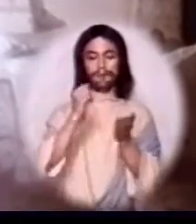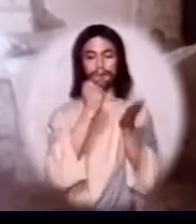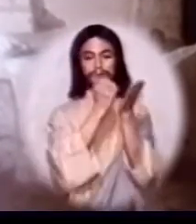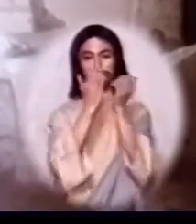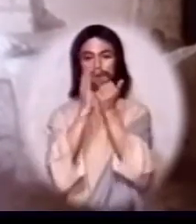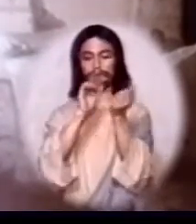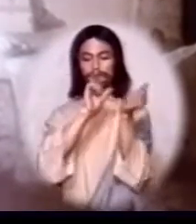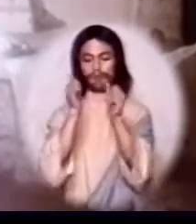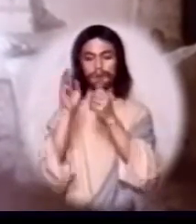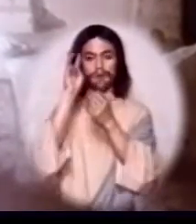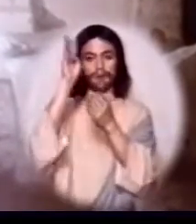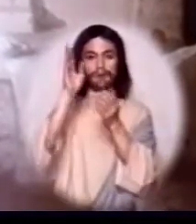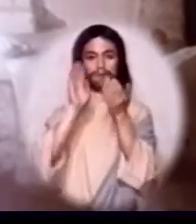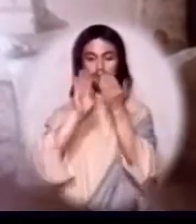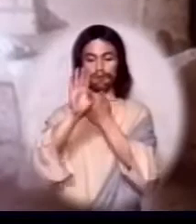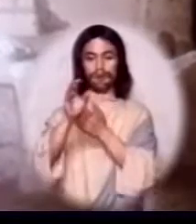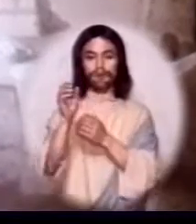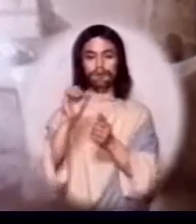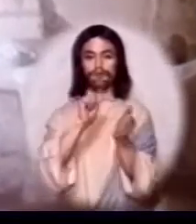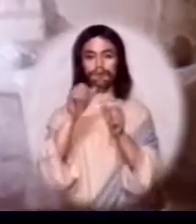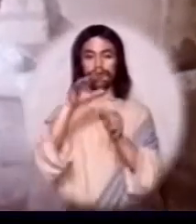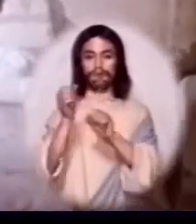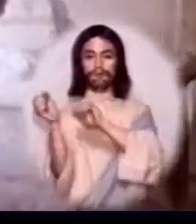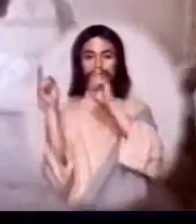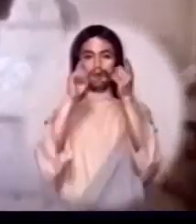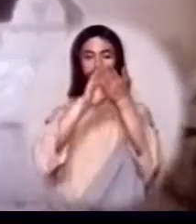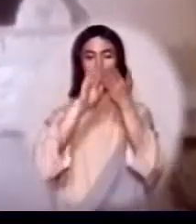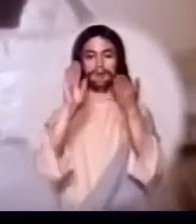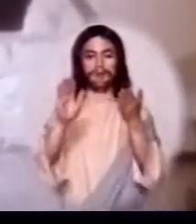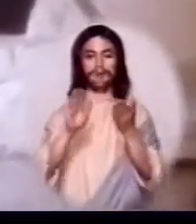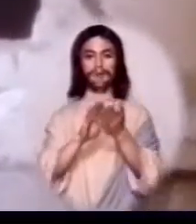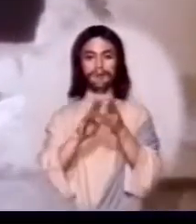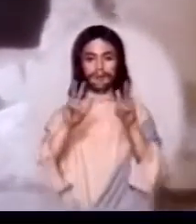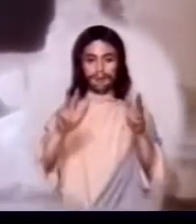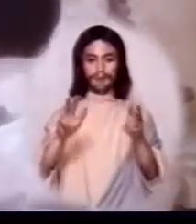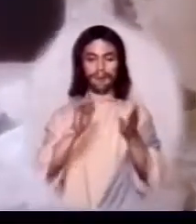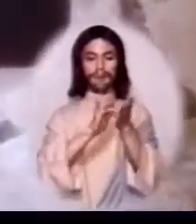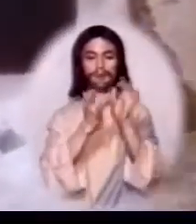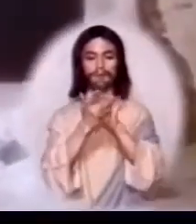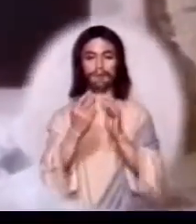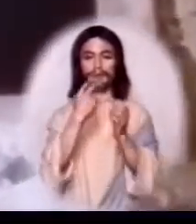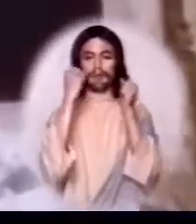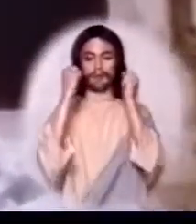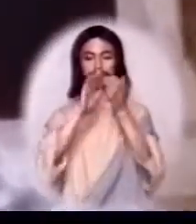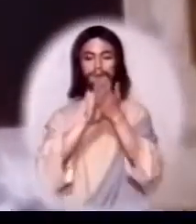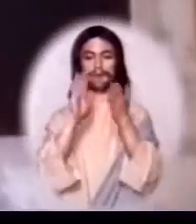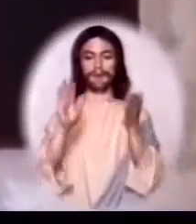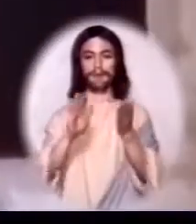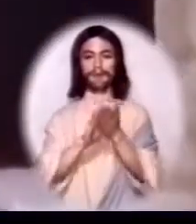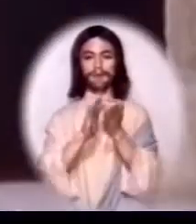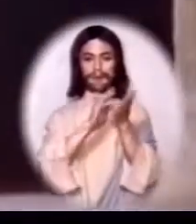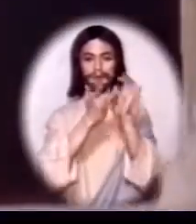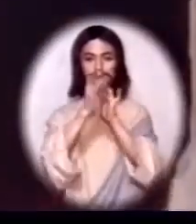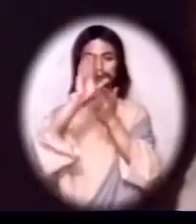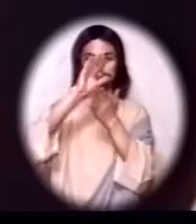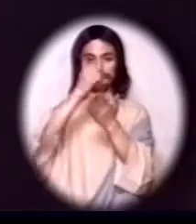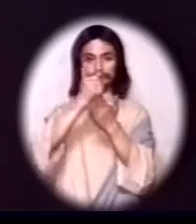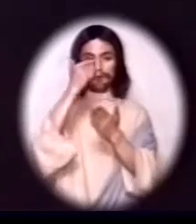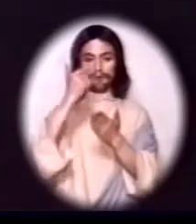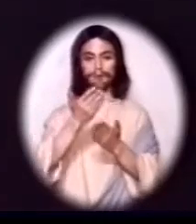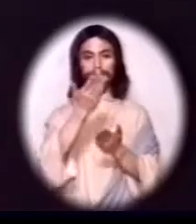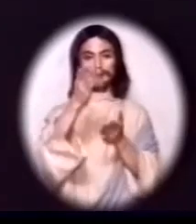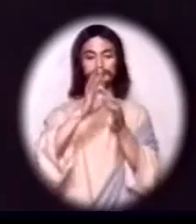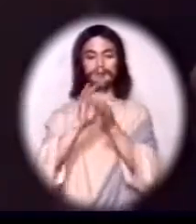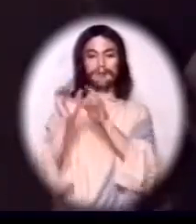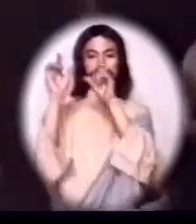십자가에 못 박혀 죽으신 지 사흘 만에 죽음에서 부활하신 것입니다. 이제 그는 살아계십니다. 예수